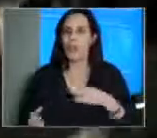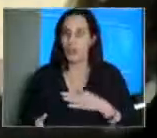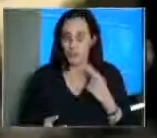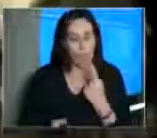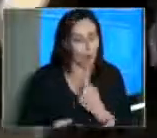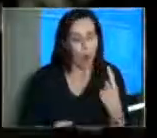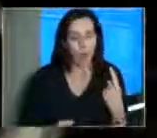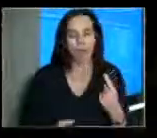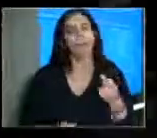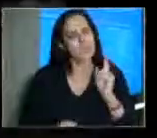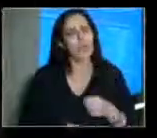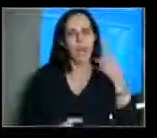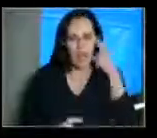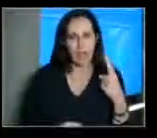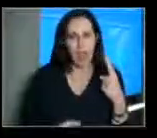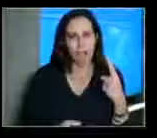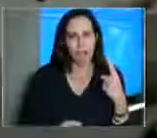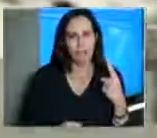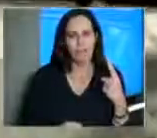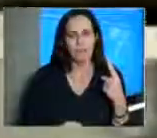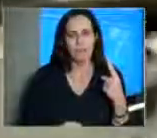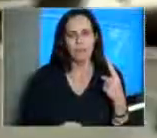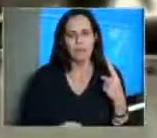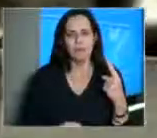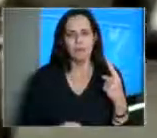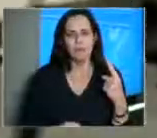כל אחד, צריך לדעת